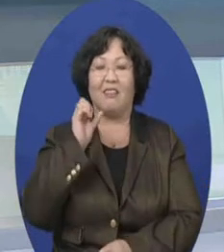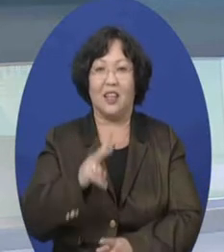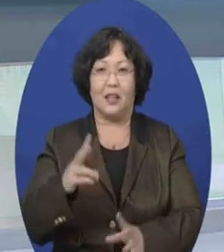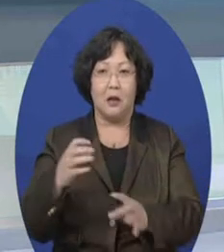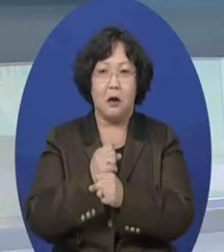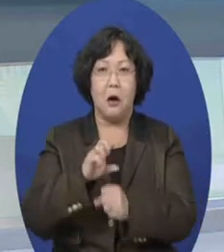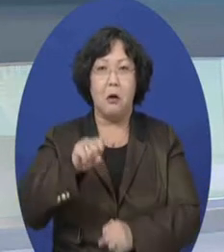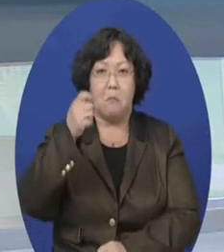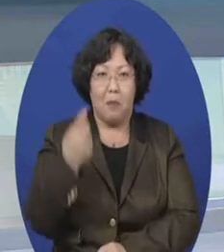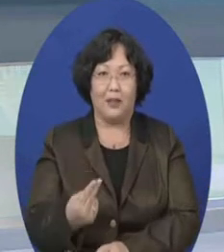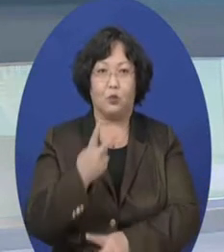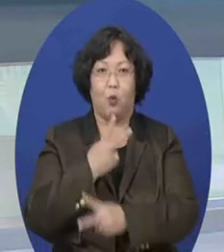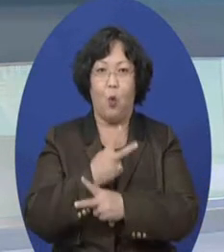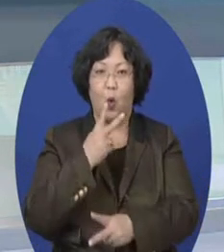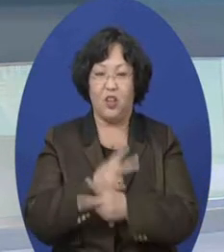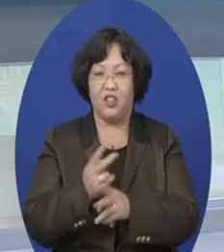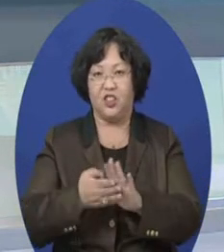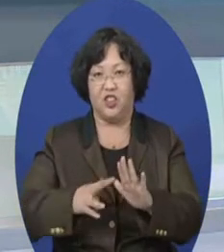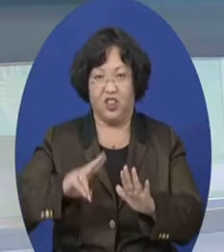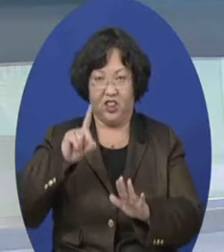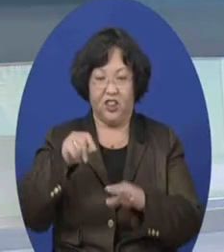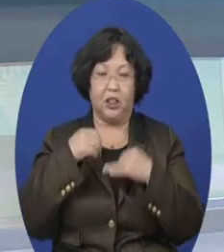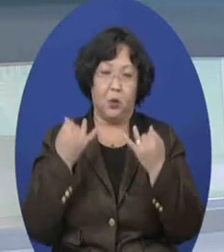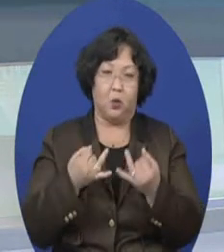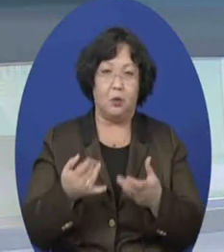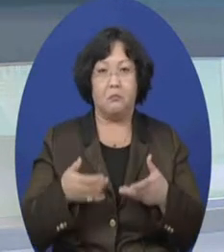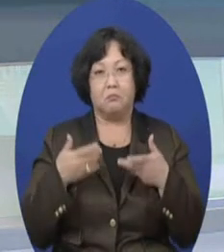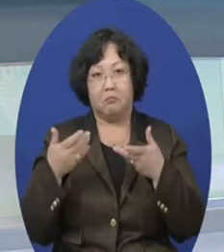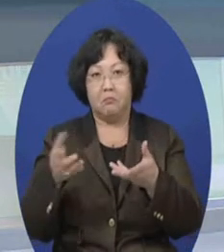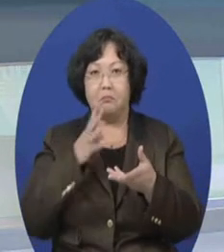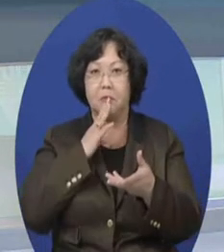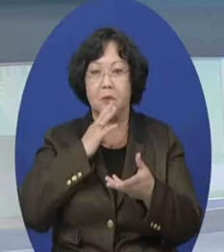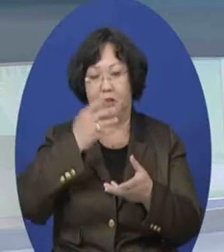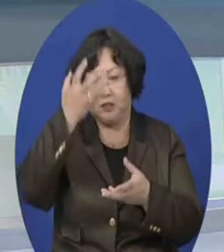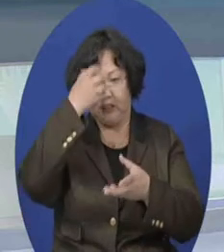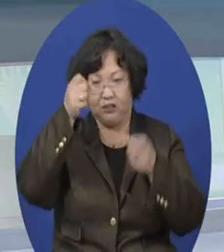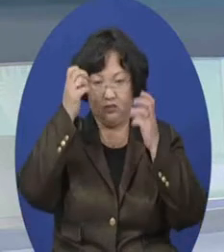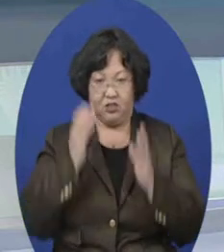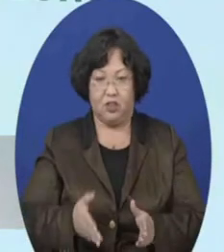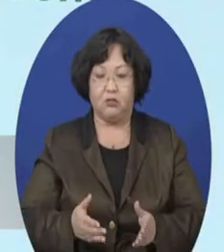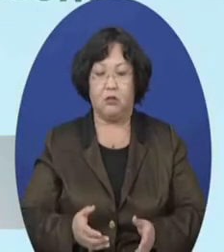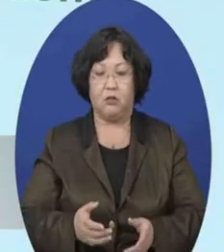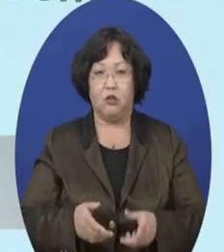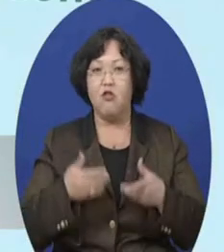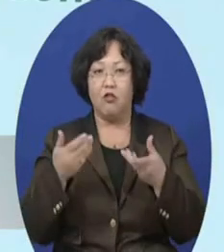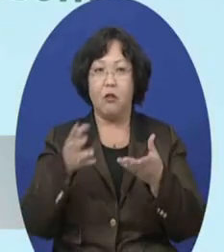шинжилсэн найруулгын төслийг улсын их хурлд өргөн барих шийдвэрийг засгийн газар өнөөдөр гаргалаа.